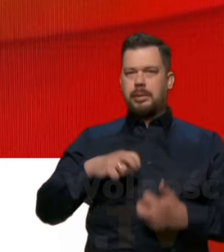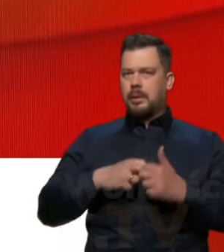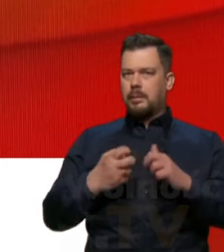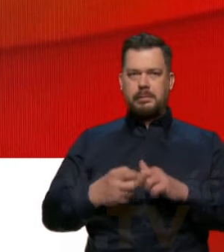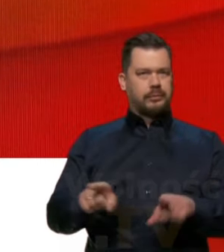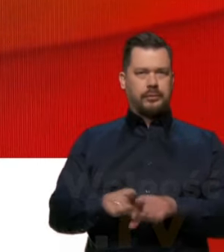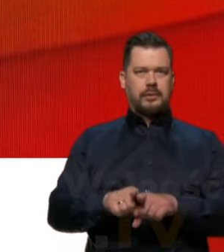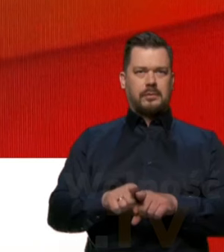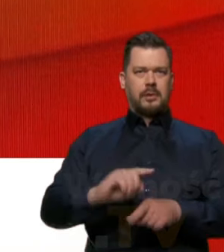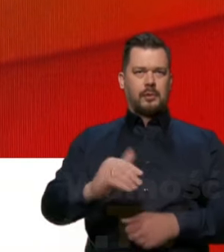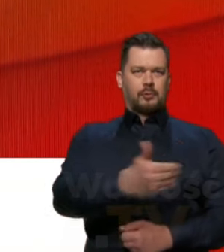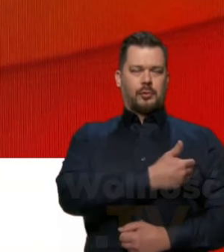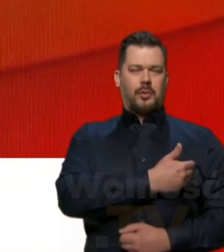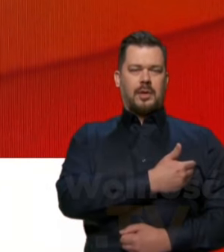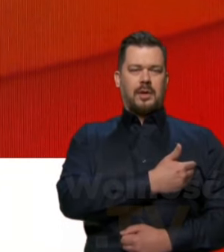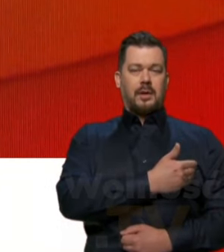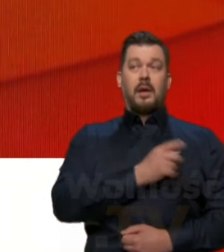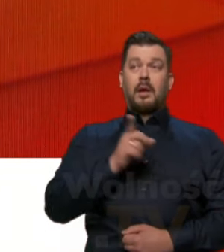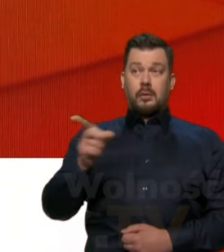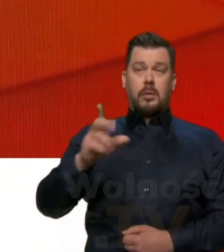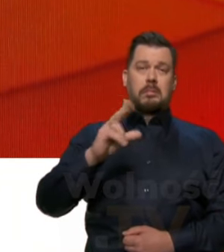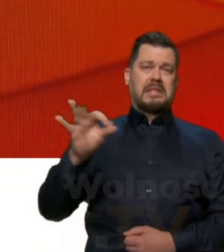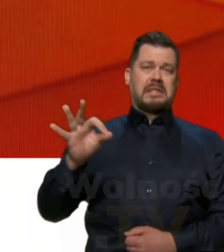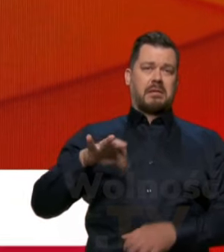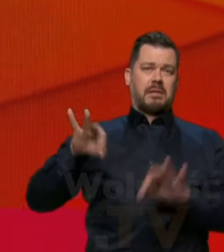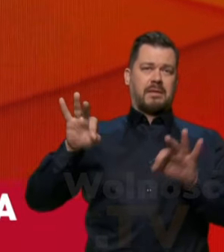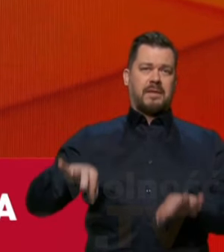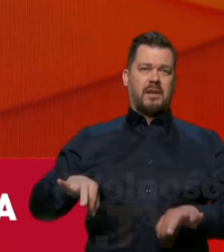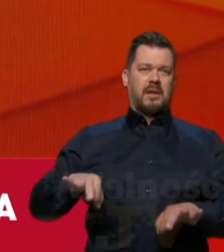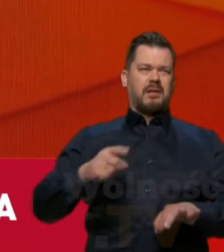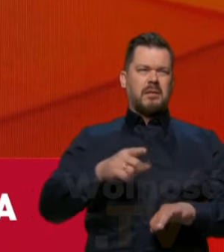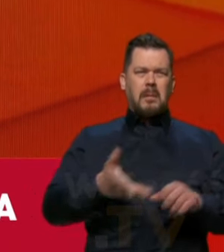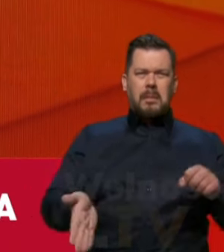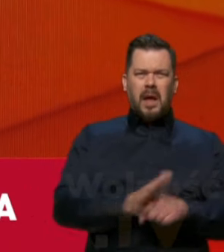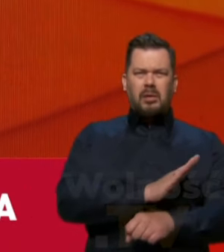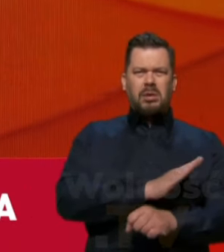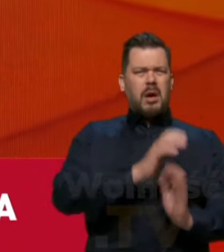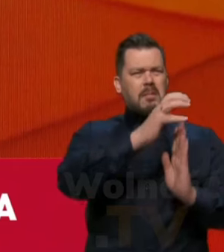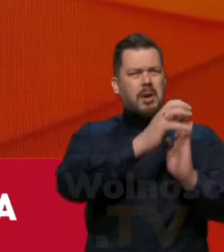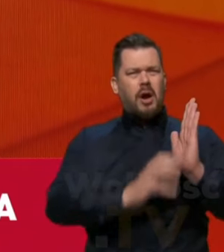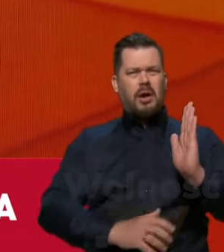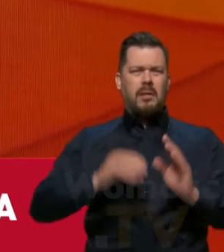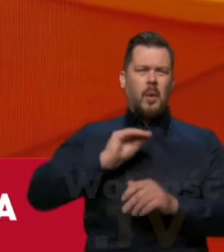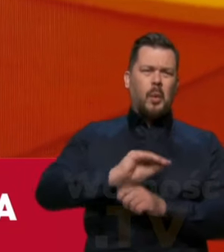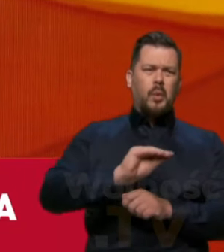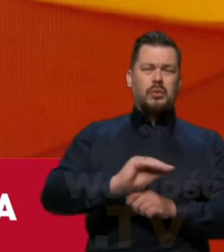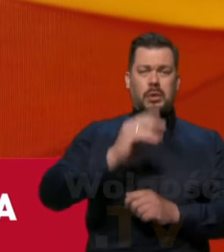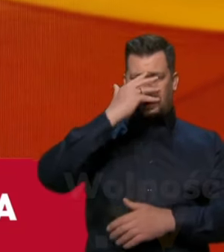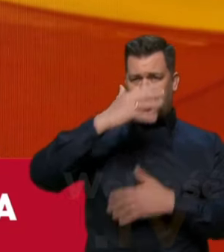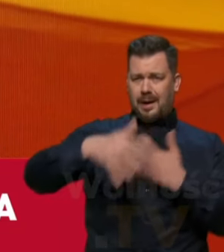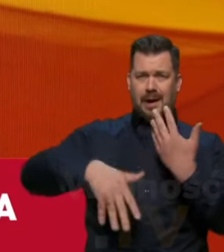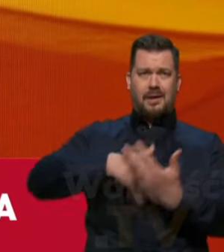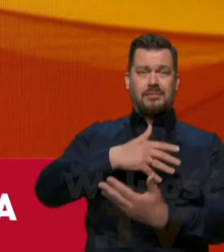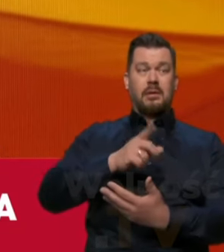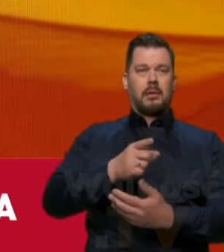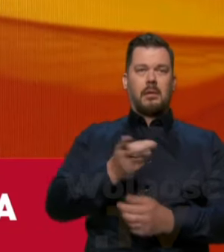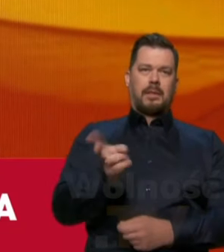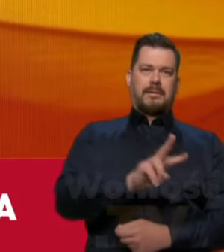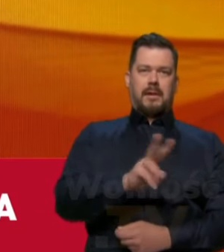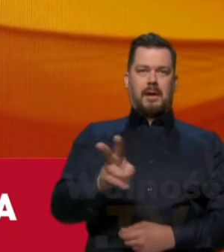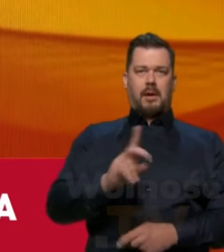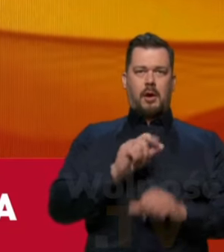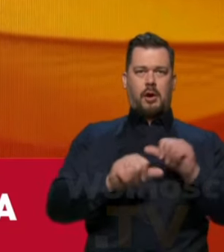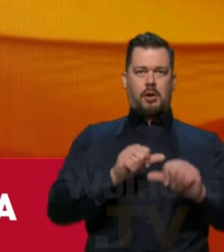szkołach publicznych, którą zafundował nam PiS. Przeładowane podstawy programowe, totalny chaos oraz kumulacja roczników.